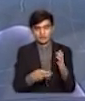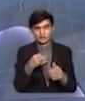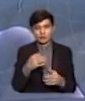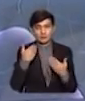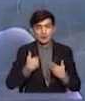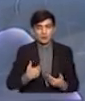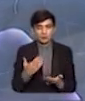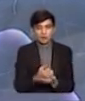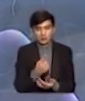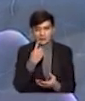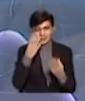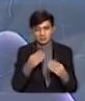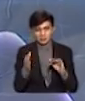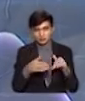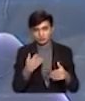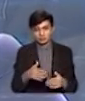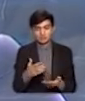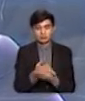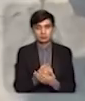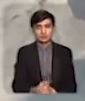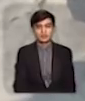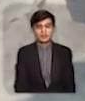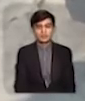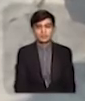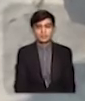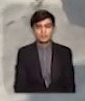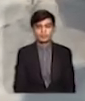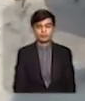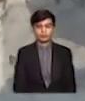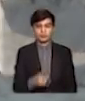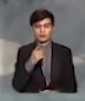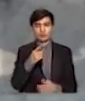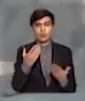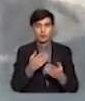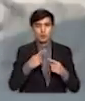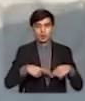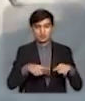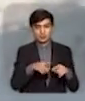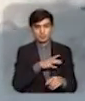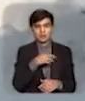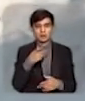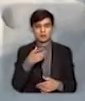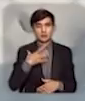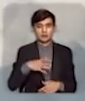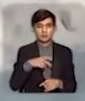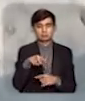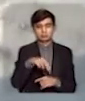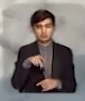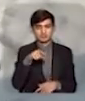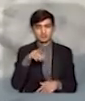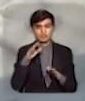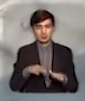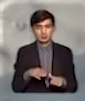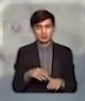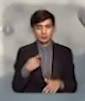тек бір күн өткеннен кейін табылды. Сіздер қай организациядансыздар? Неге ол жерде жүрсіздер?